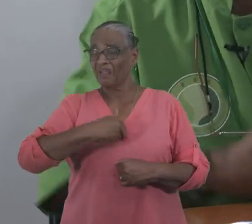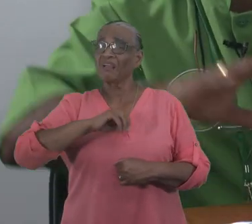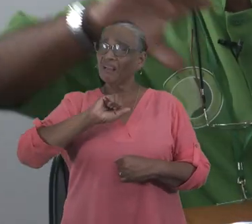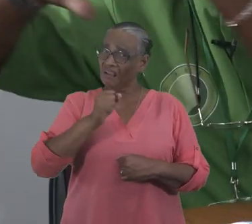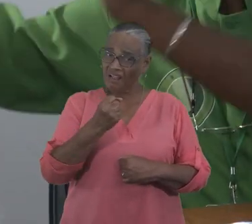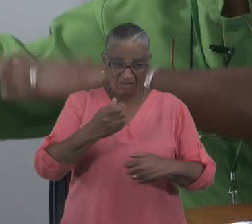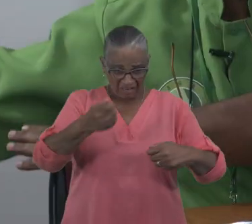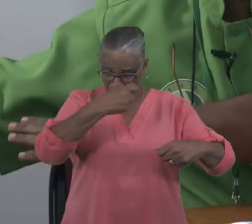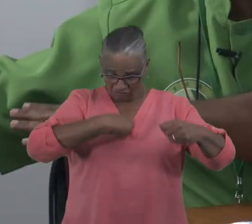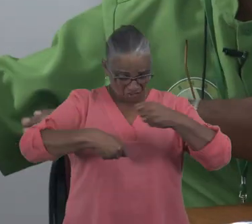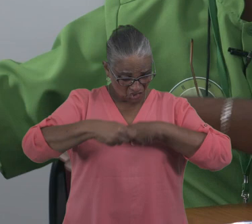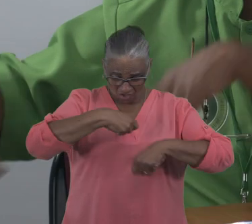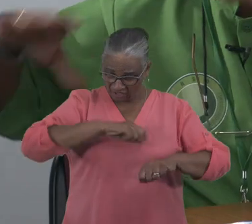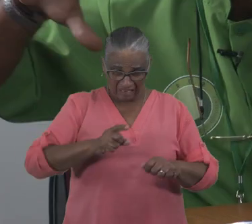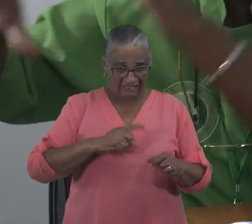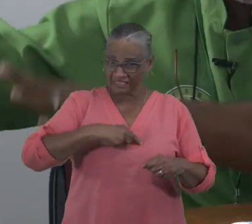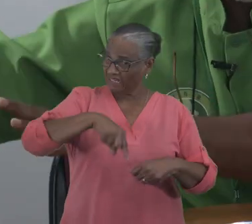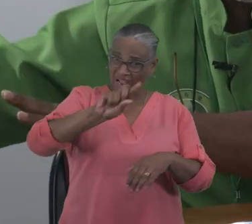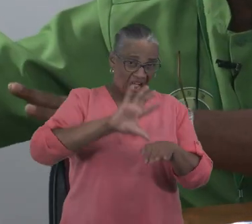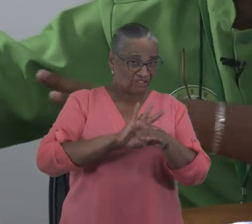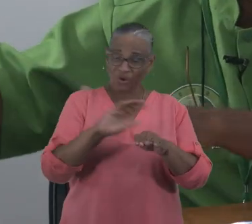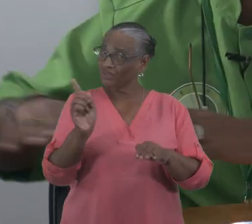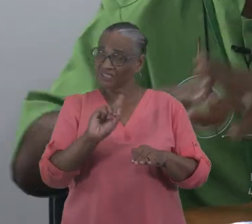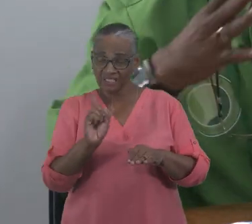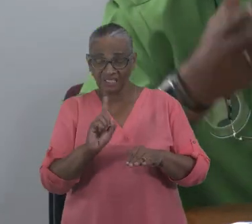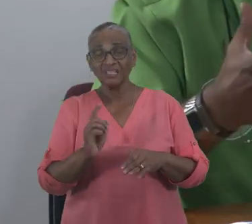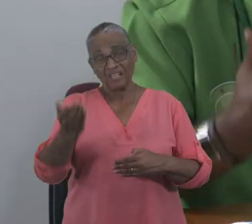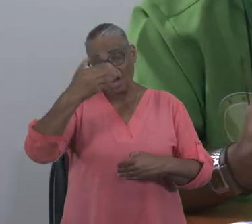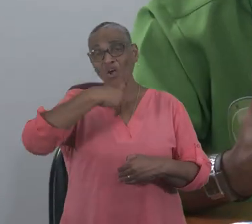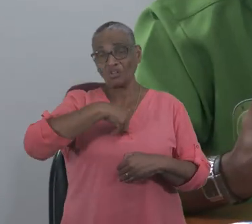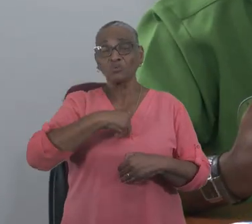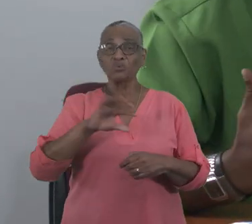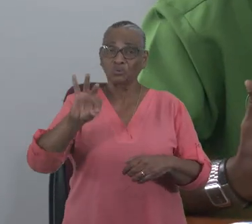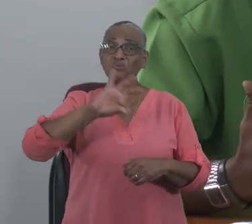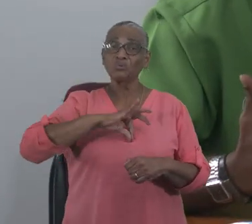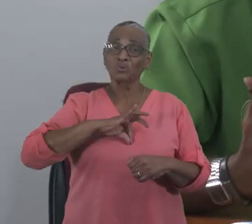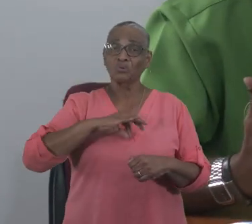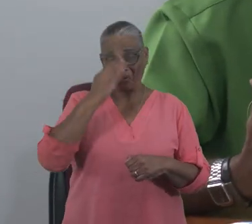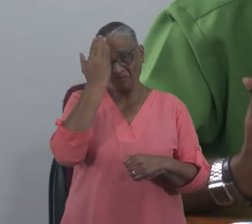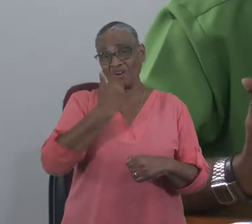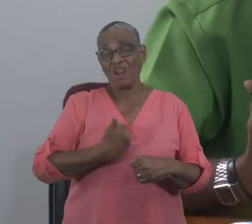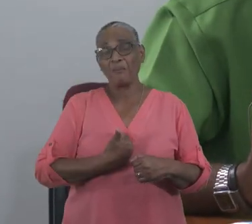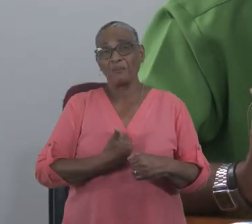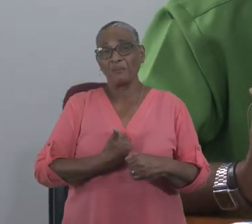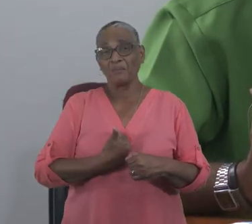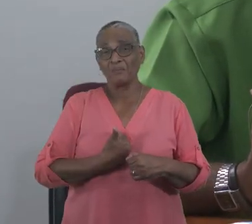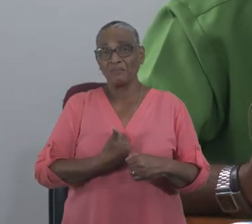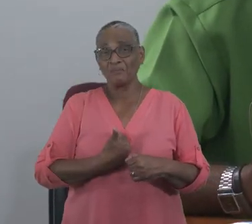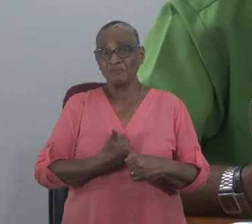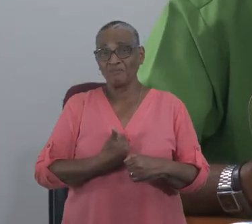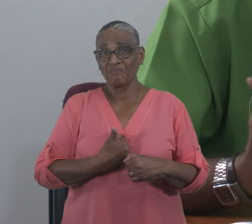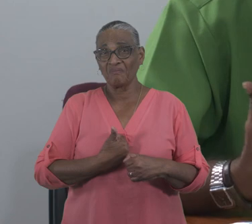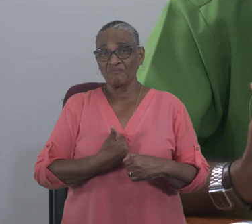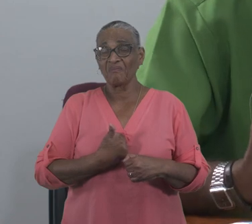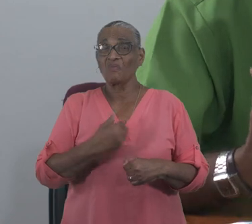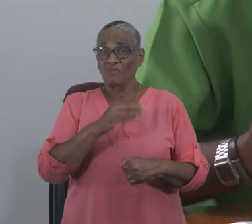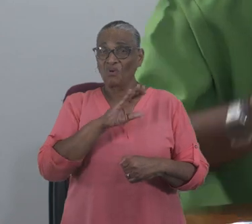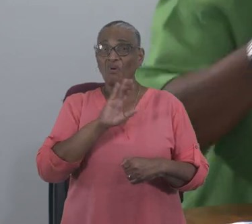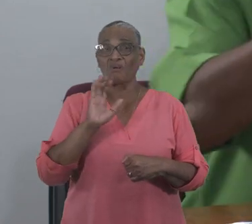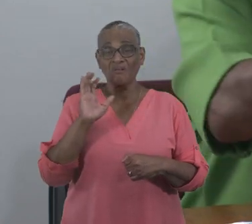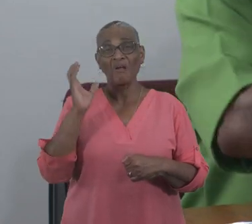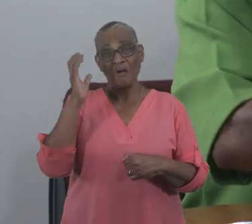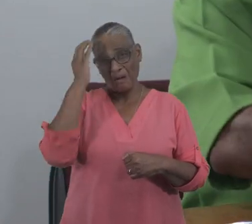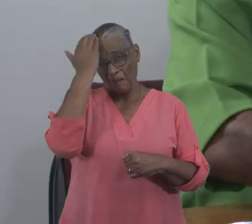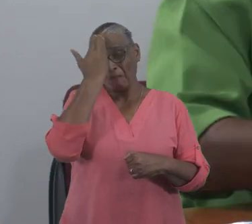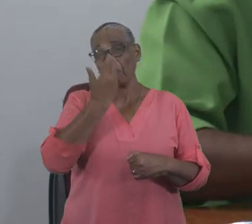risicofactor en dat je liever verwaarloos als kind, nog een check is aan op tijd, je kan kiezen bakken. En natuurlijk, ik begrijp ook toe, dat behalve je kan